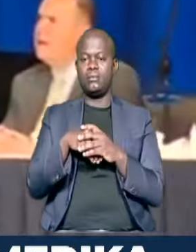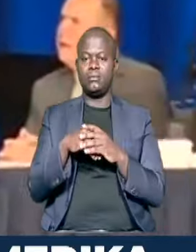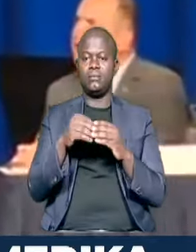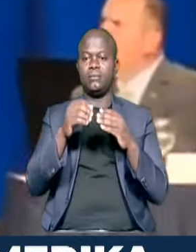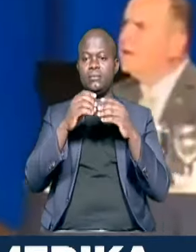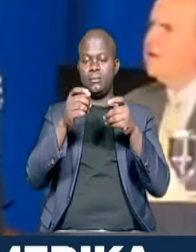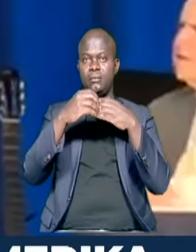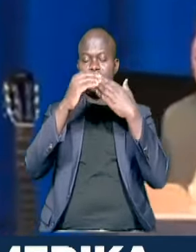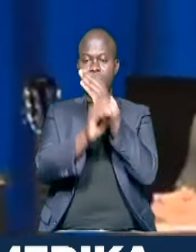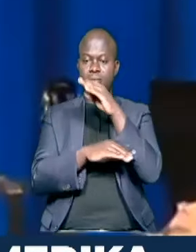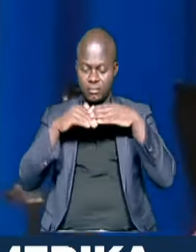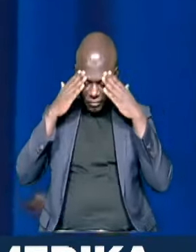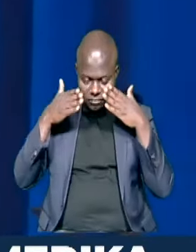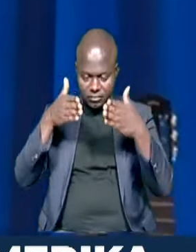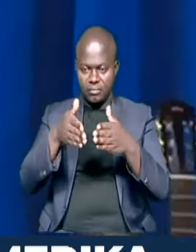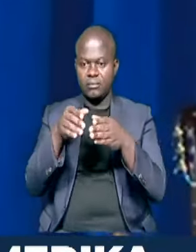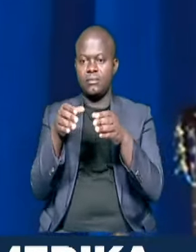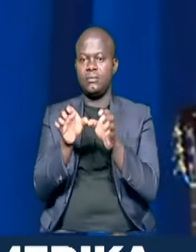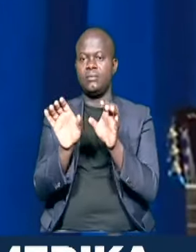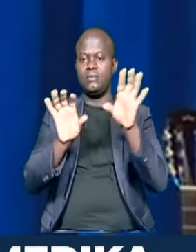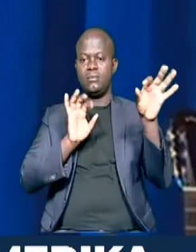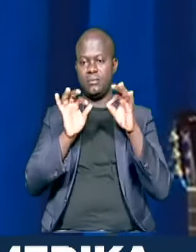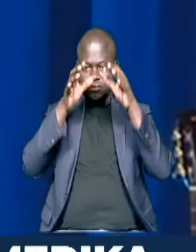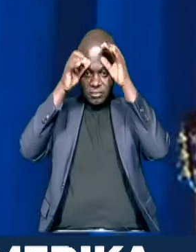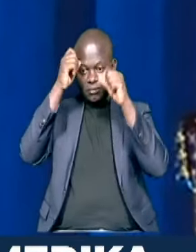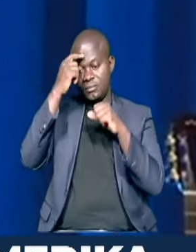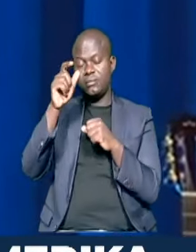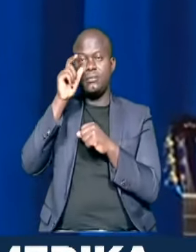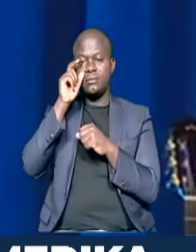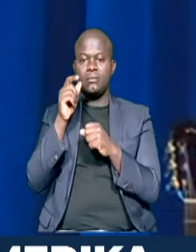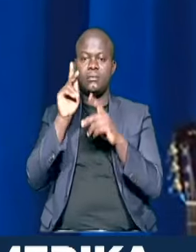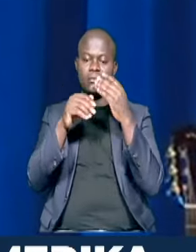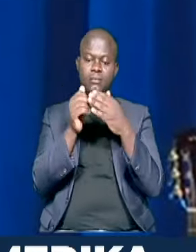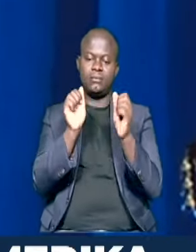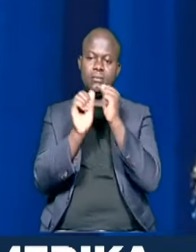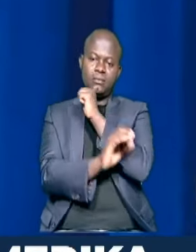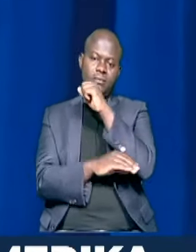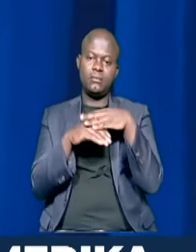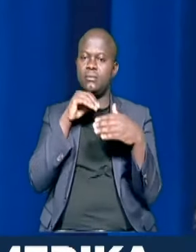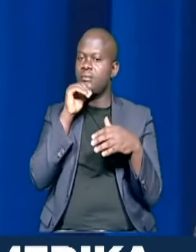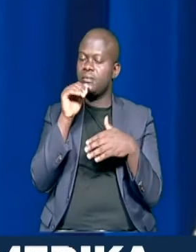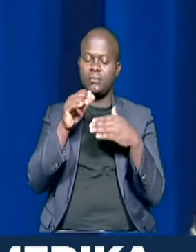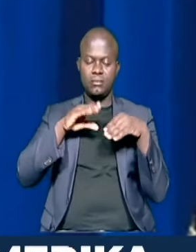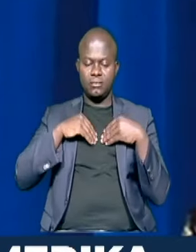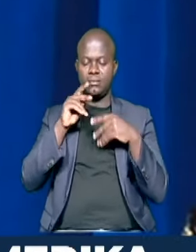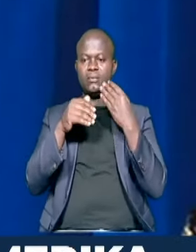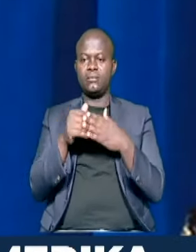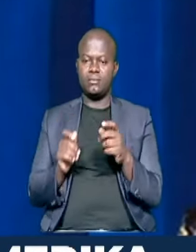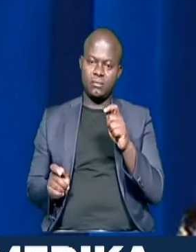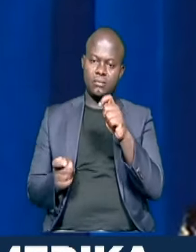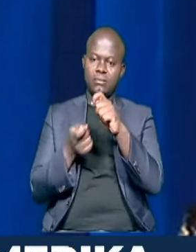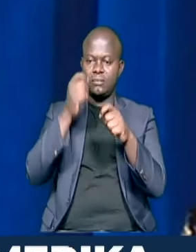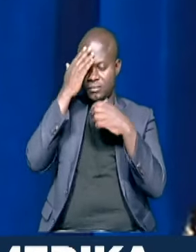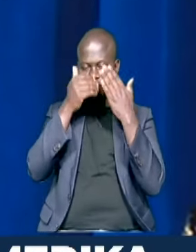bw'igihugu bwari bwarimakaje ivangura kuri Perezida Kagame ngo ababohoye igihugu ntibigeze bemerera abantu kwihorera